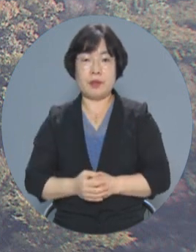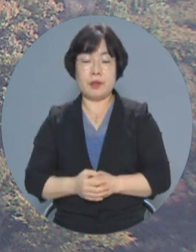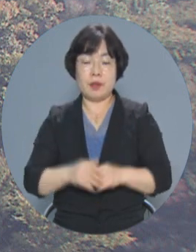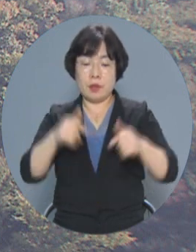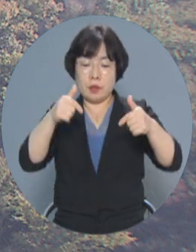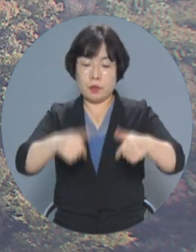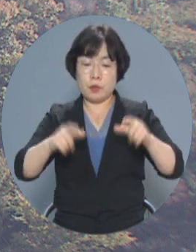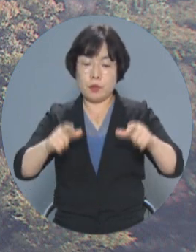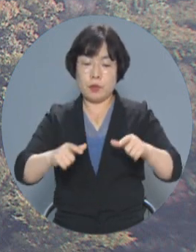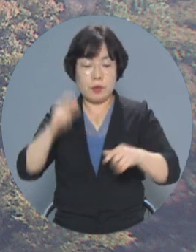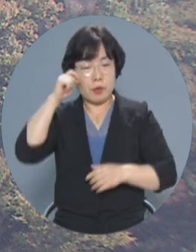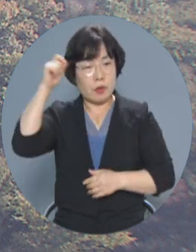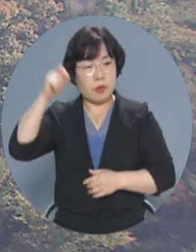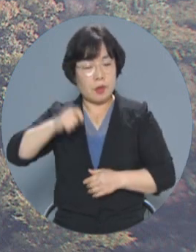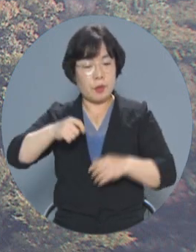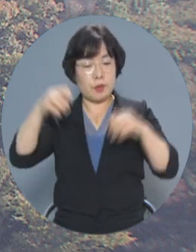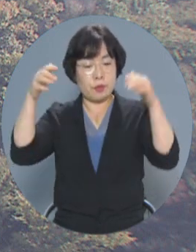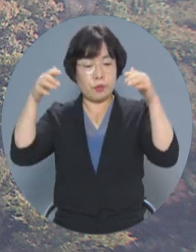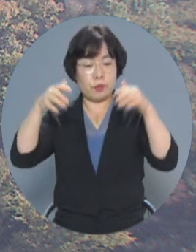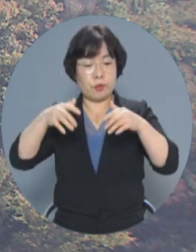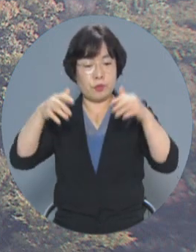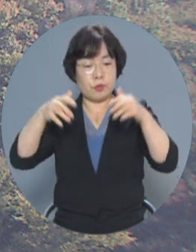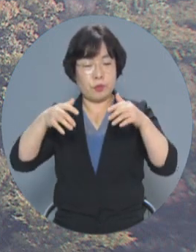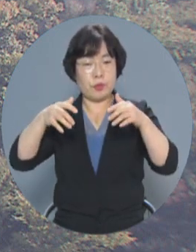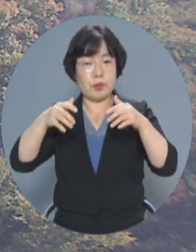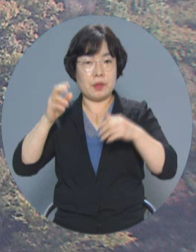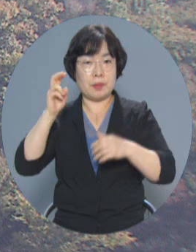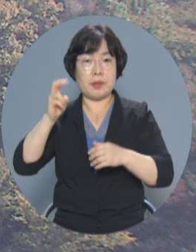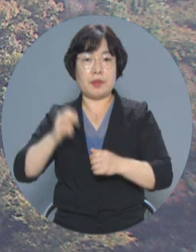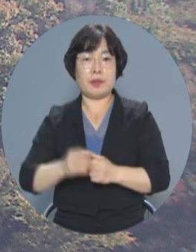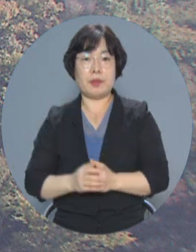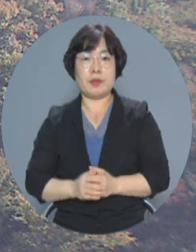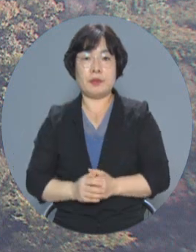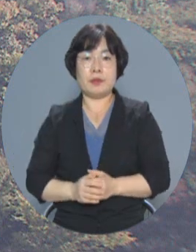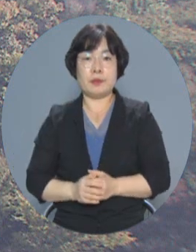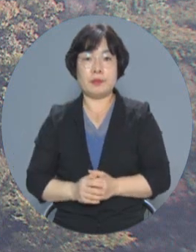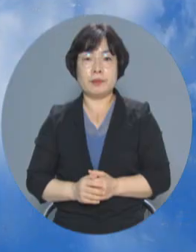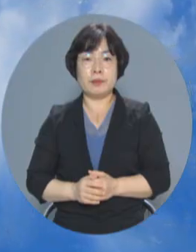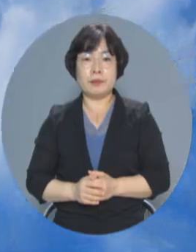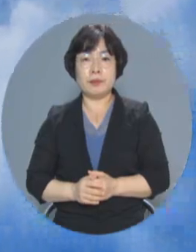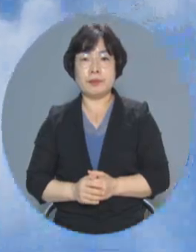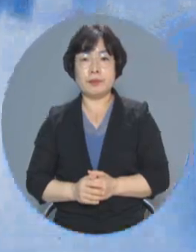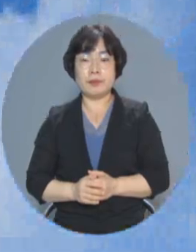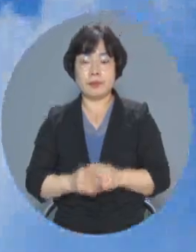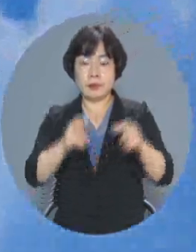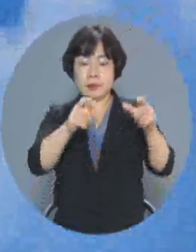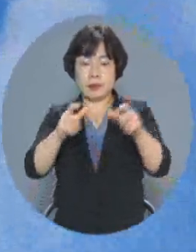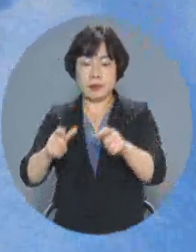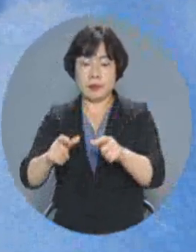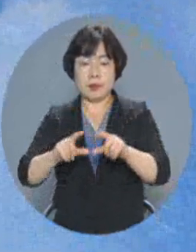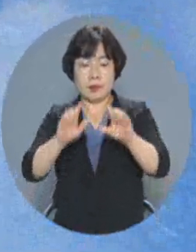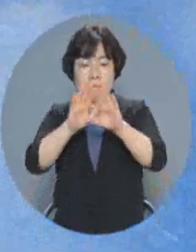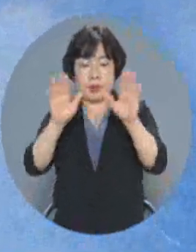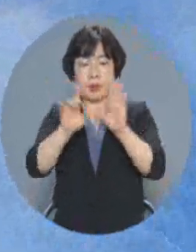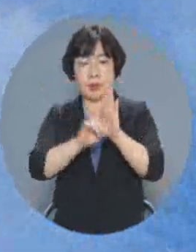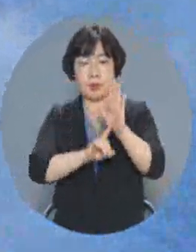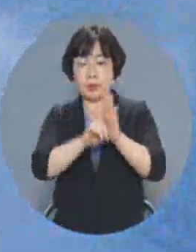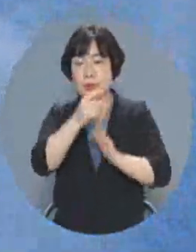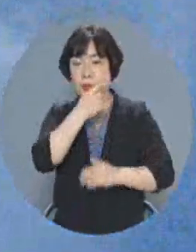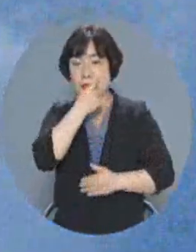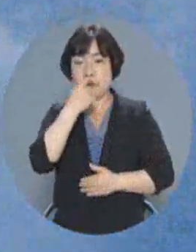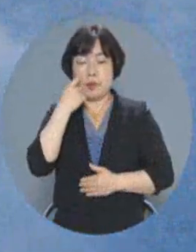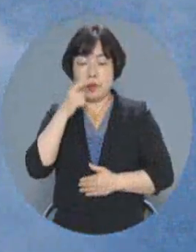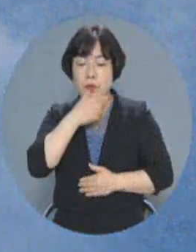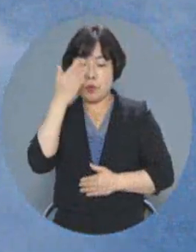서부 권은 새벽 한때 1mm 내외의 약한 빗방울이 날리는 곳이 있겠습니다 지역별 날씨와 기온 보시겠습니다